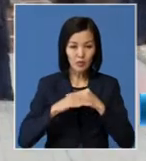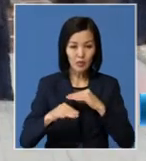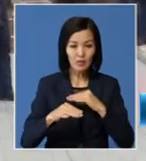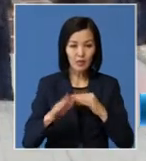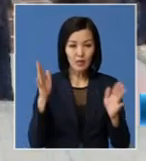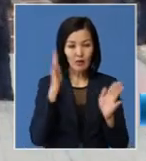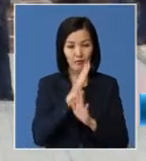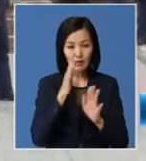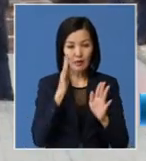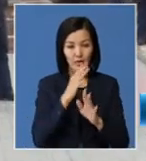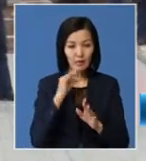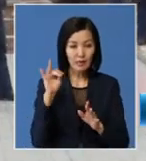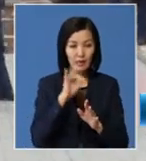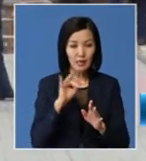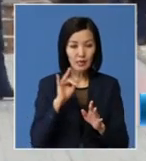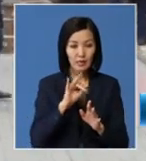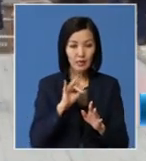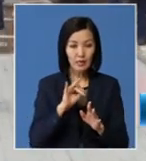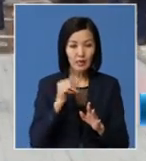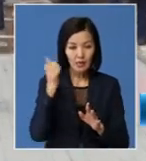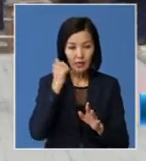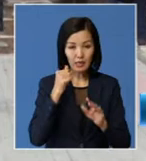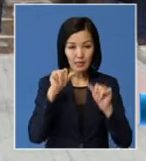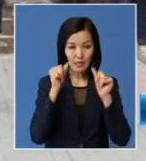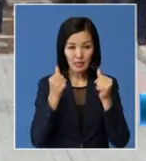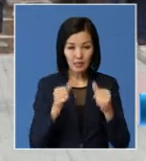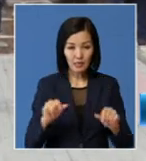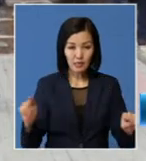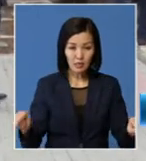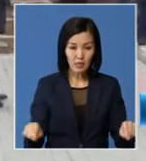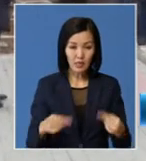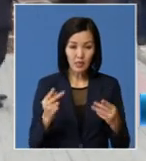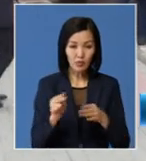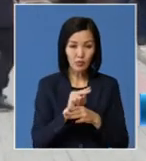мұра мынау ескі ескерткіштерді дамытуына байланысты бұл жерлерге мынау жастар,